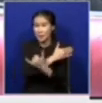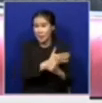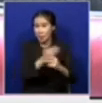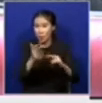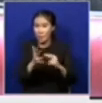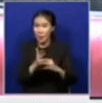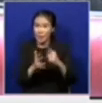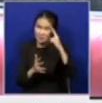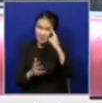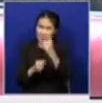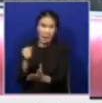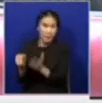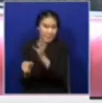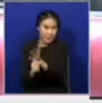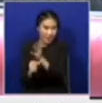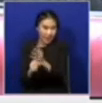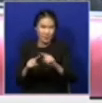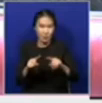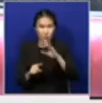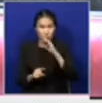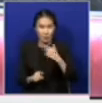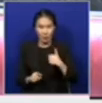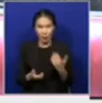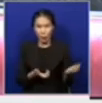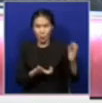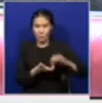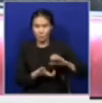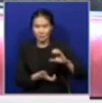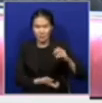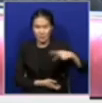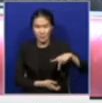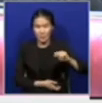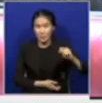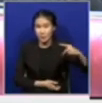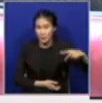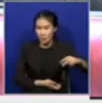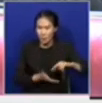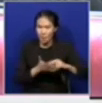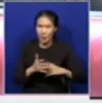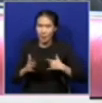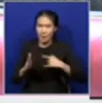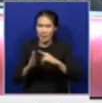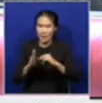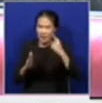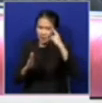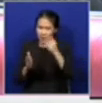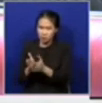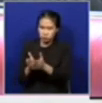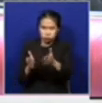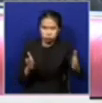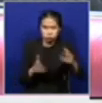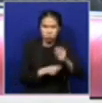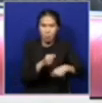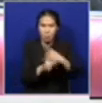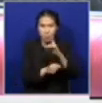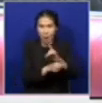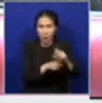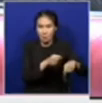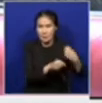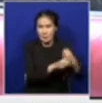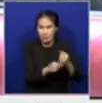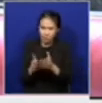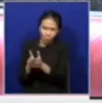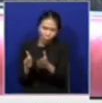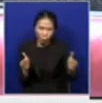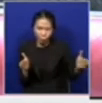5ปีแต่เมื่อไรที่เราเข้า CPTPP ลายเส้นเหล่านั้นจะยาวขึ้นเป็น8หรือ10ปีจึง